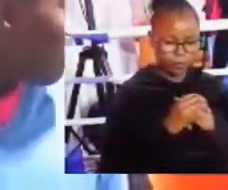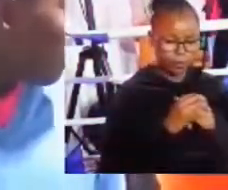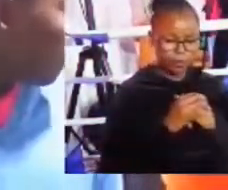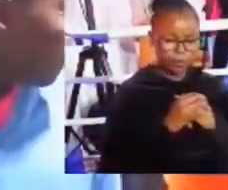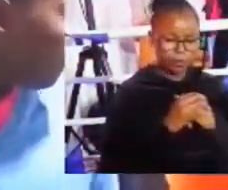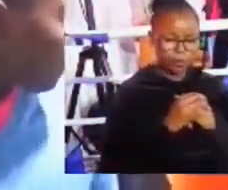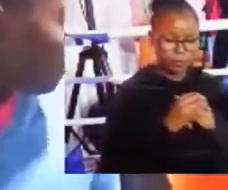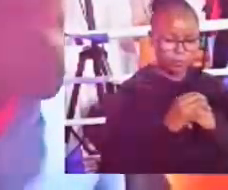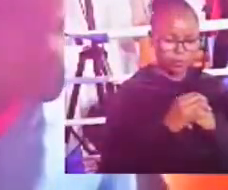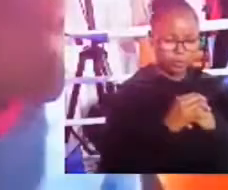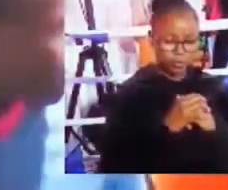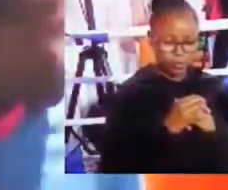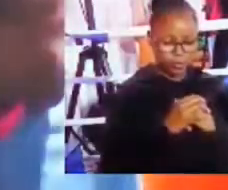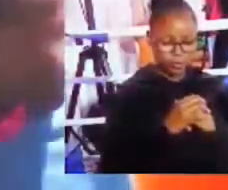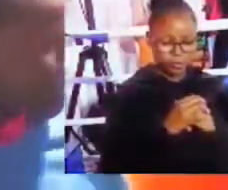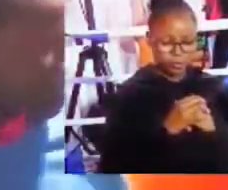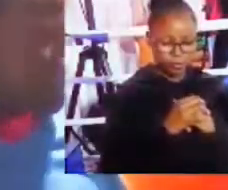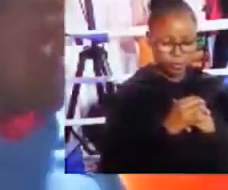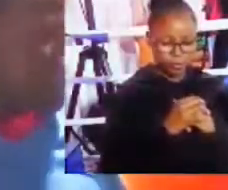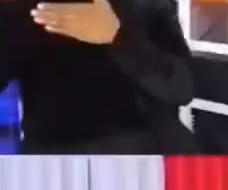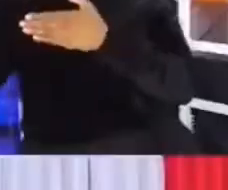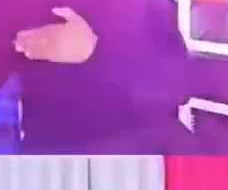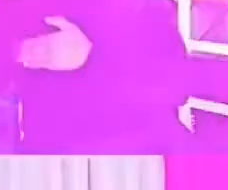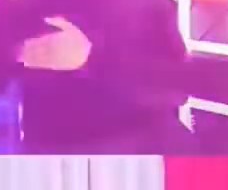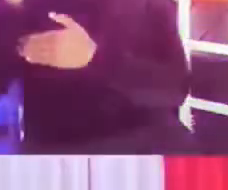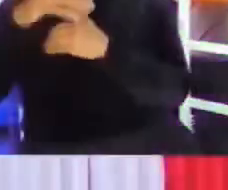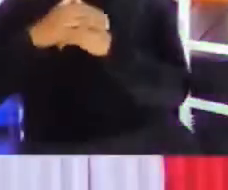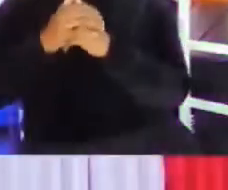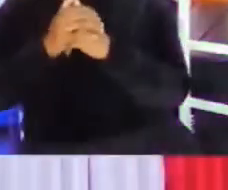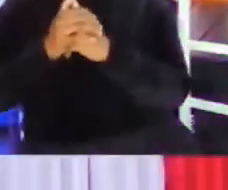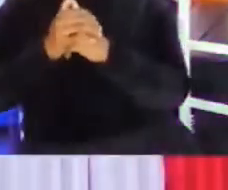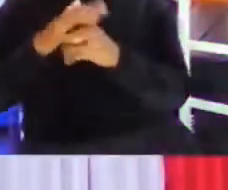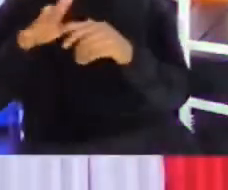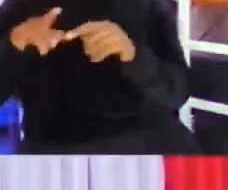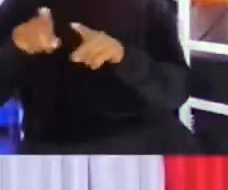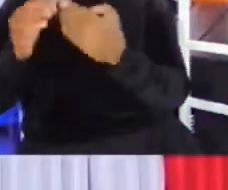Hallelujah! Oho, kugia ubori wa mehia mwaya tekete.